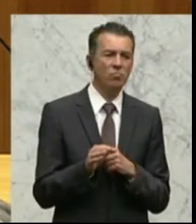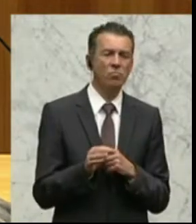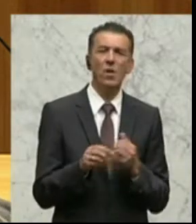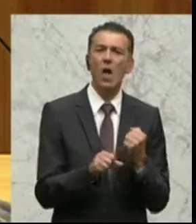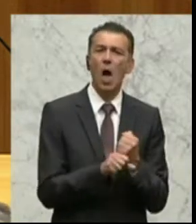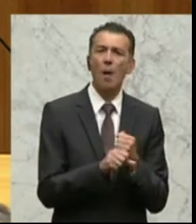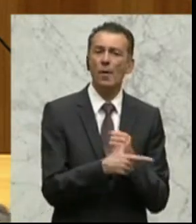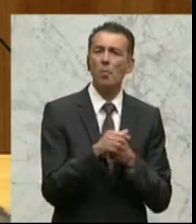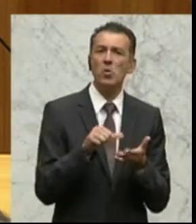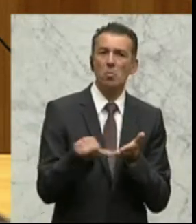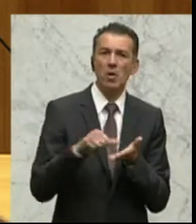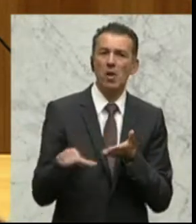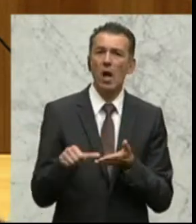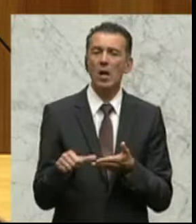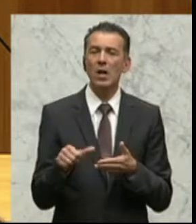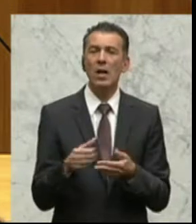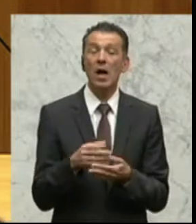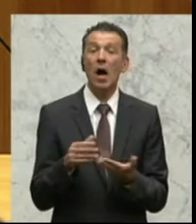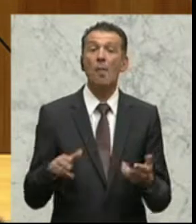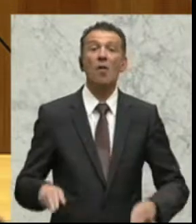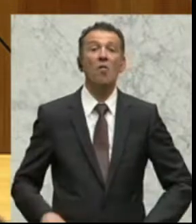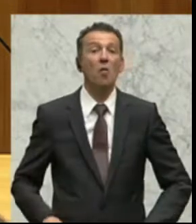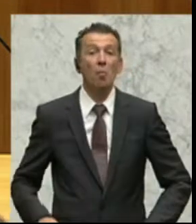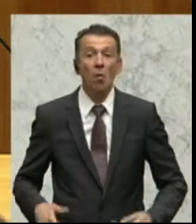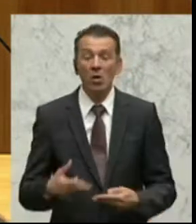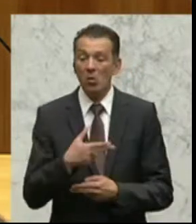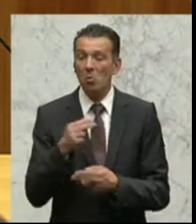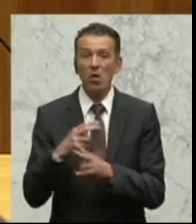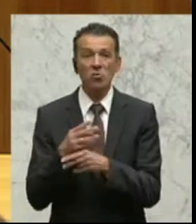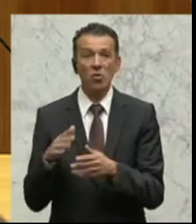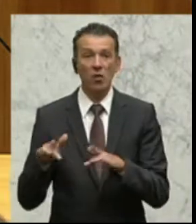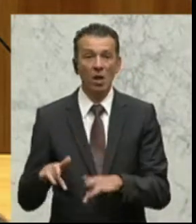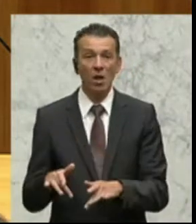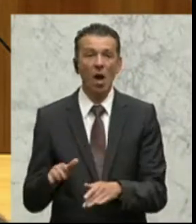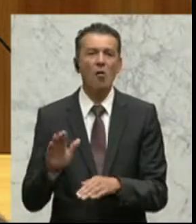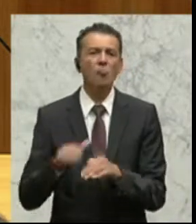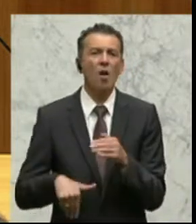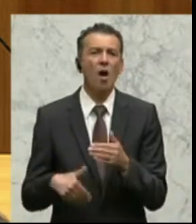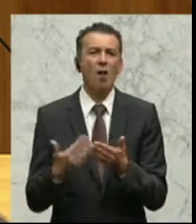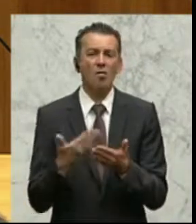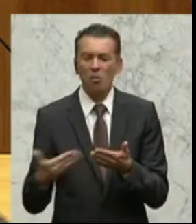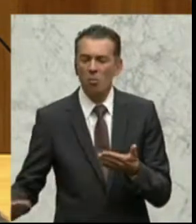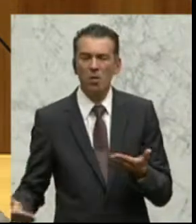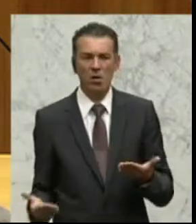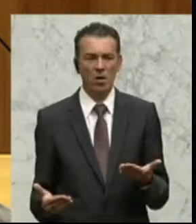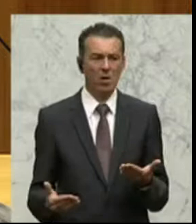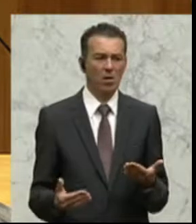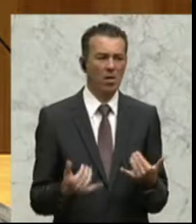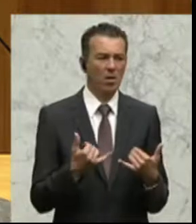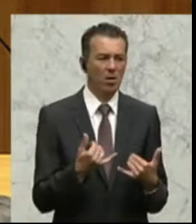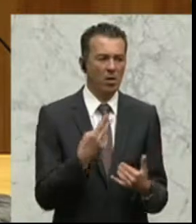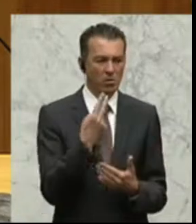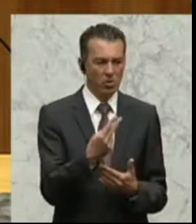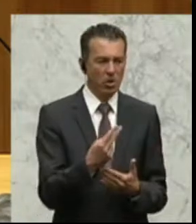schlecht dokumentiert ist, wie das Vermögen, das Menschen in Österreich haben. Und wenn wir uns jetzt anschauen, es ist doch gut so.